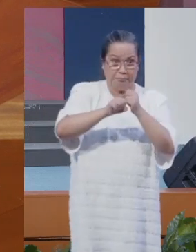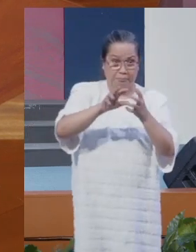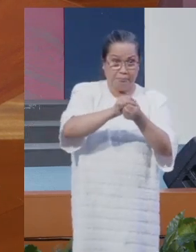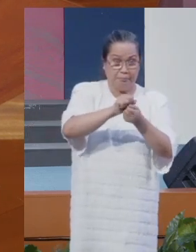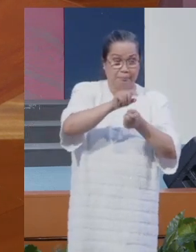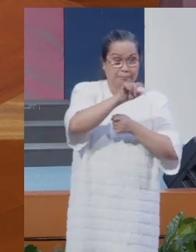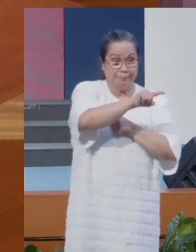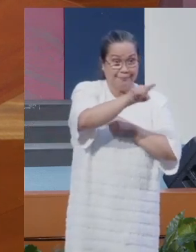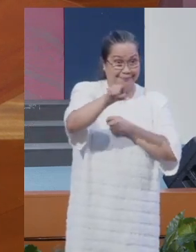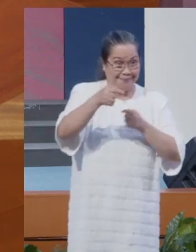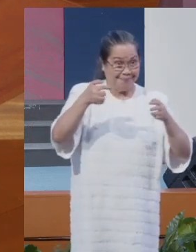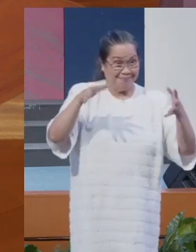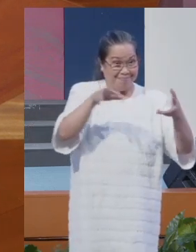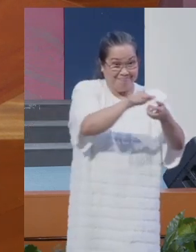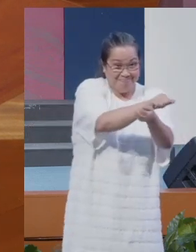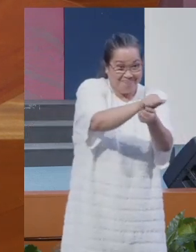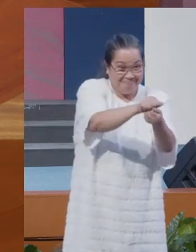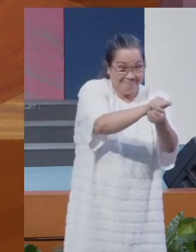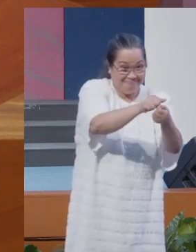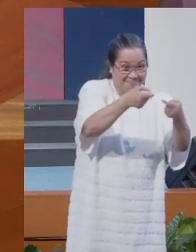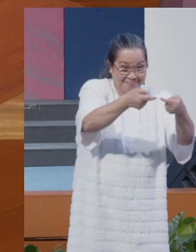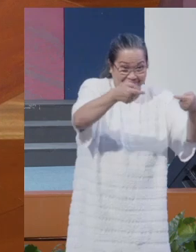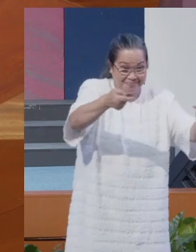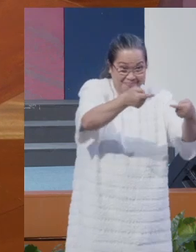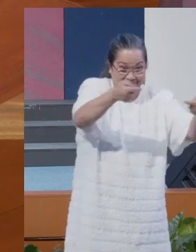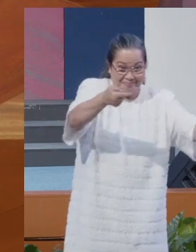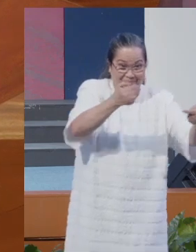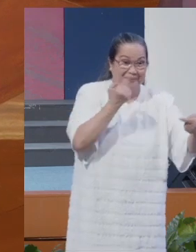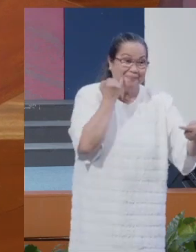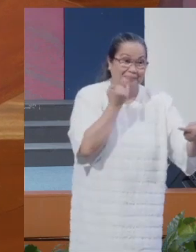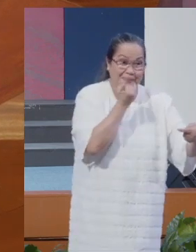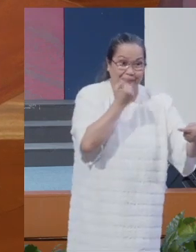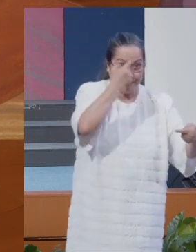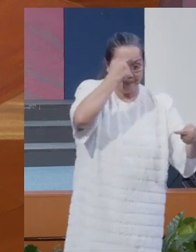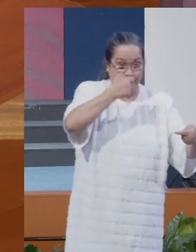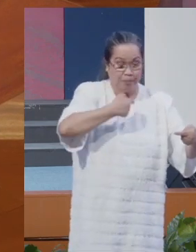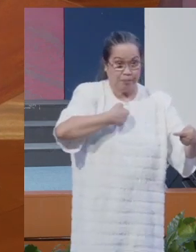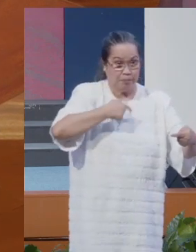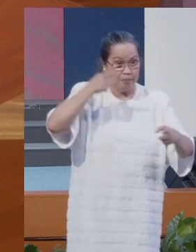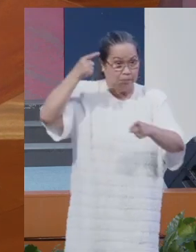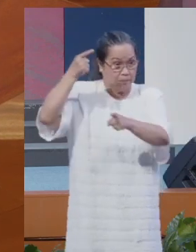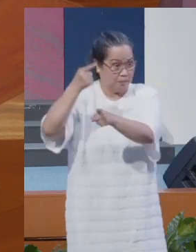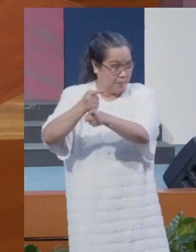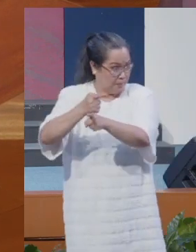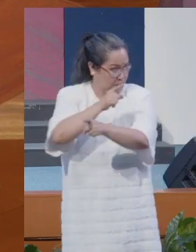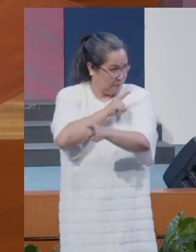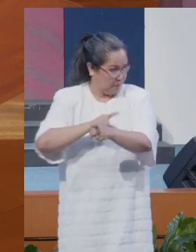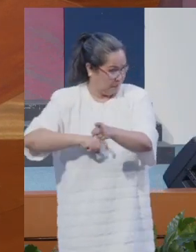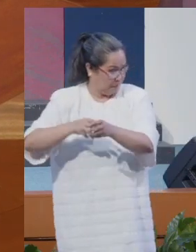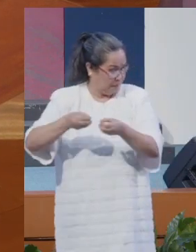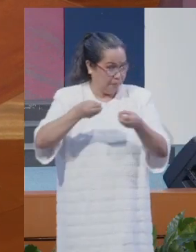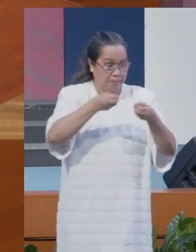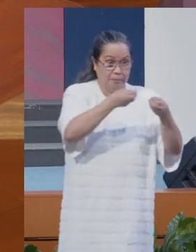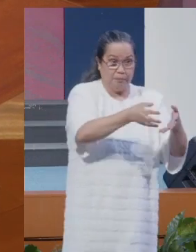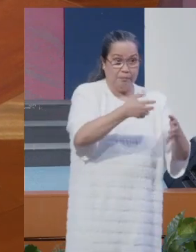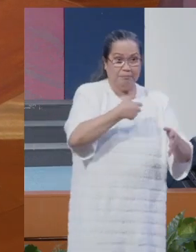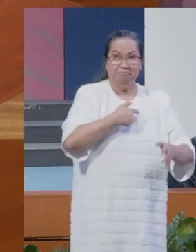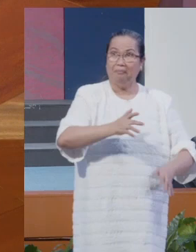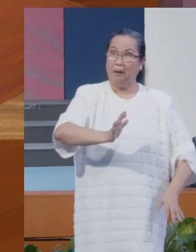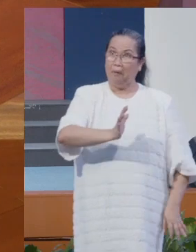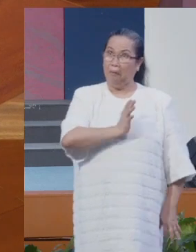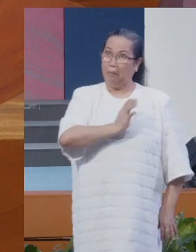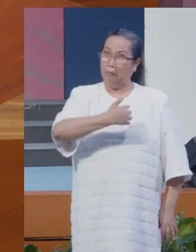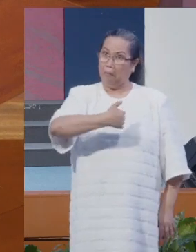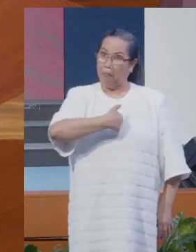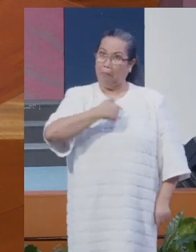you, yung mga kaaway nila sa Canaan, it is because of my righteousness that the Lord brought me in to possess this